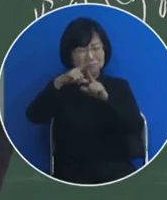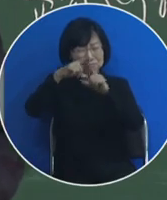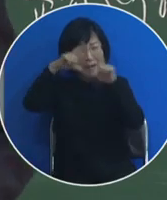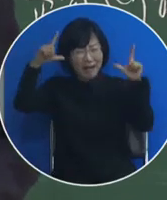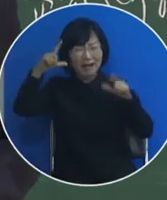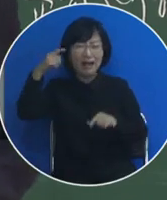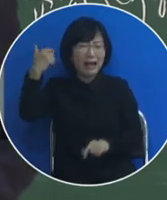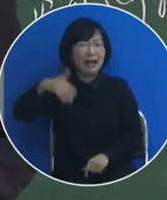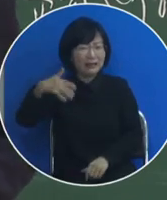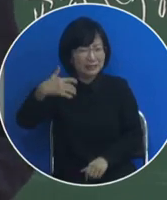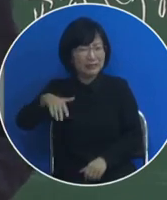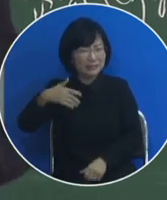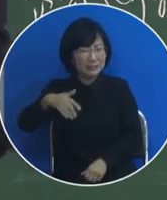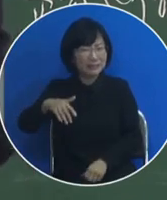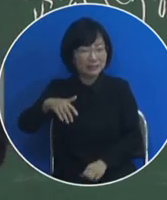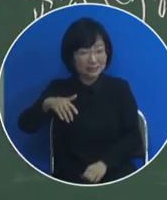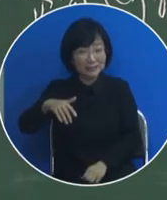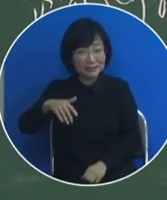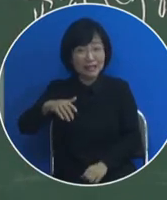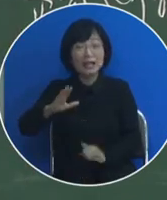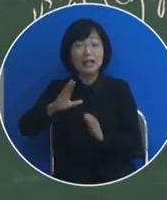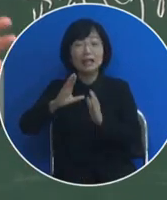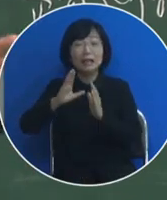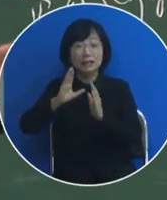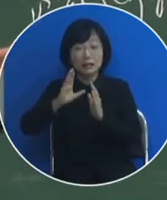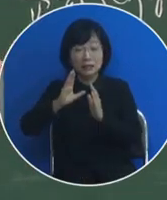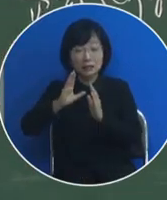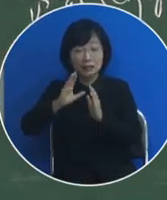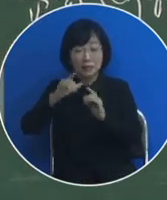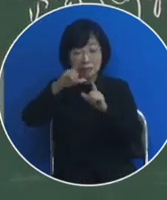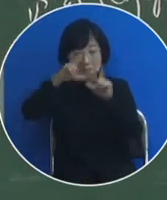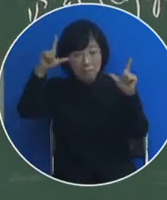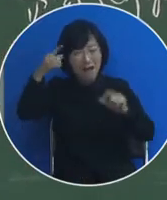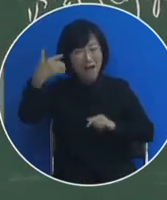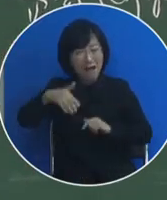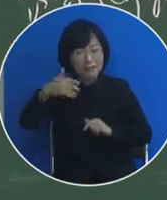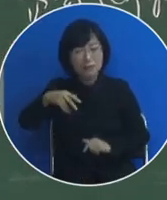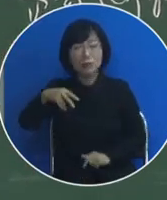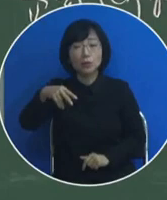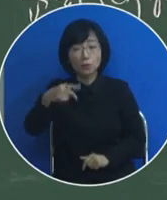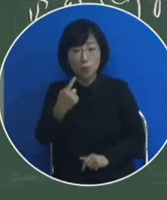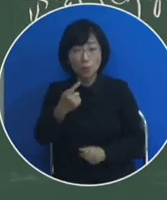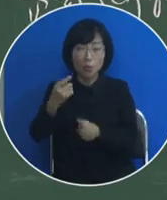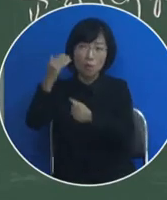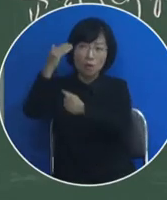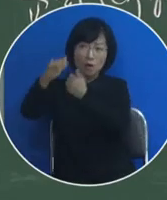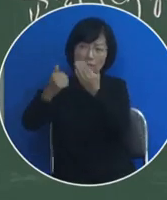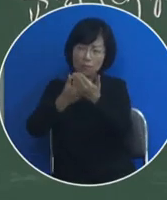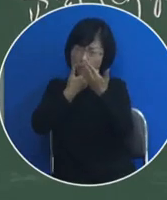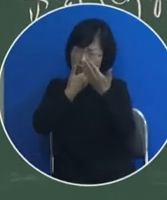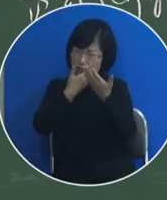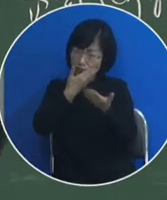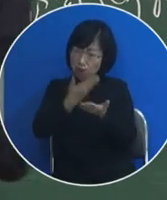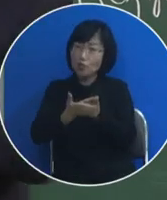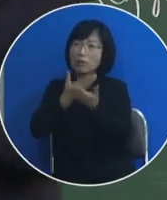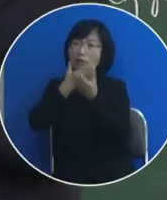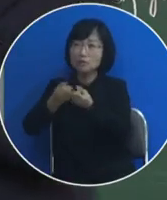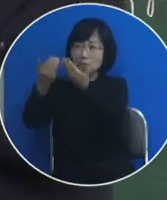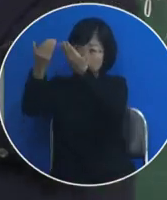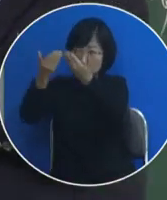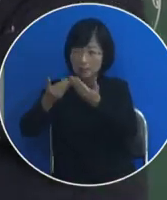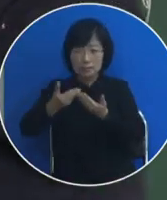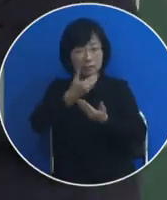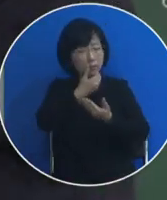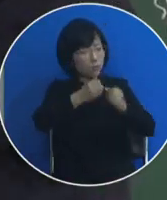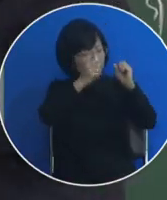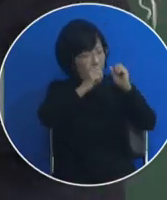me, we might not be renowned. 그런 사람도 하나님의 중요한 축복을 누리고 전할 수 있습니다. Even that kind of person can relay God's